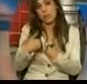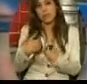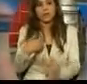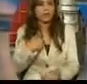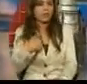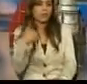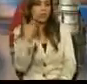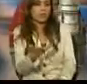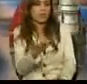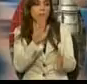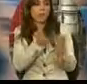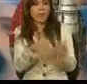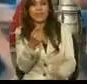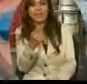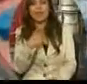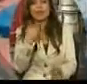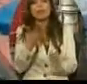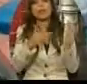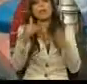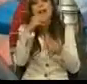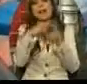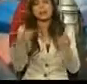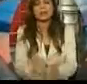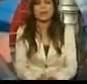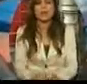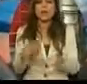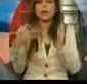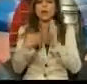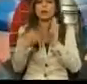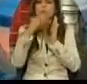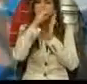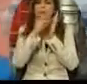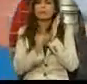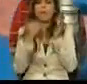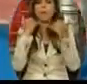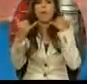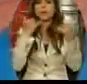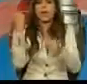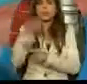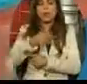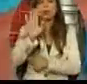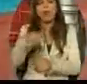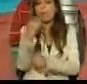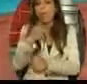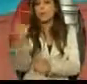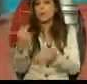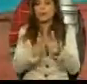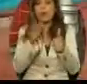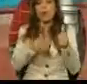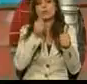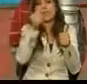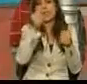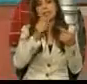מהפחות כסף, נותן לך יותר מחצי. בדקנו שורה ארוכה של מוקדי הזמנות, גם של המלונות עצמם וגם של סוכני